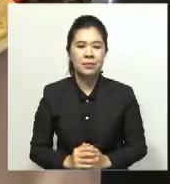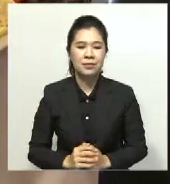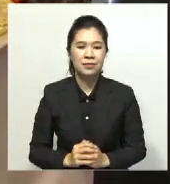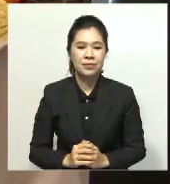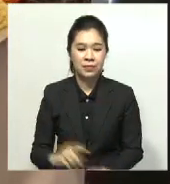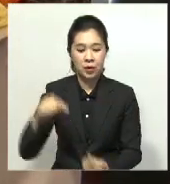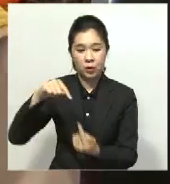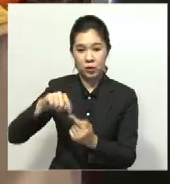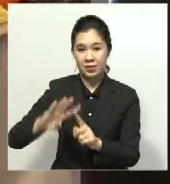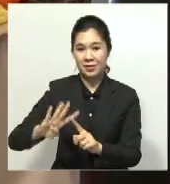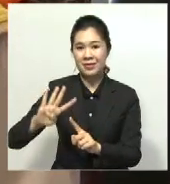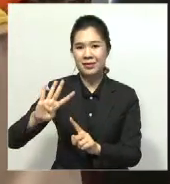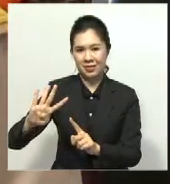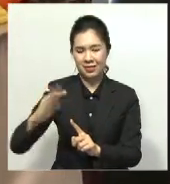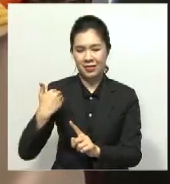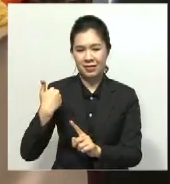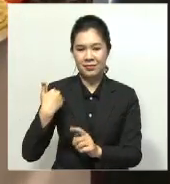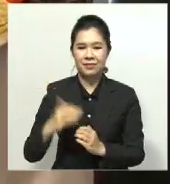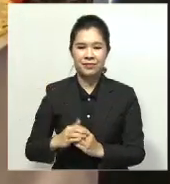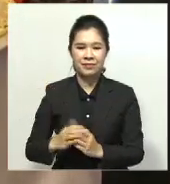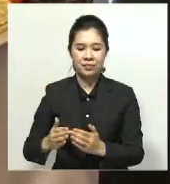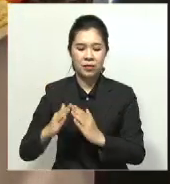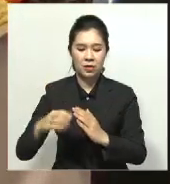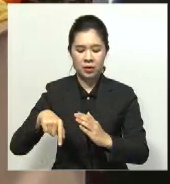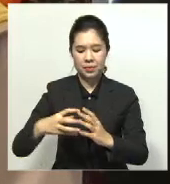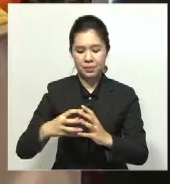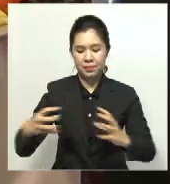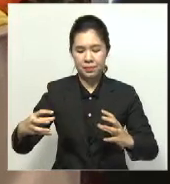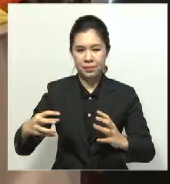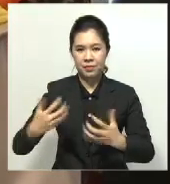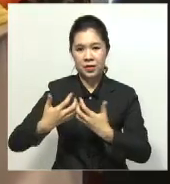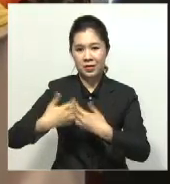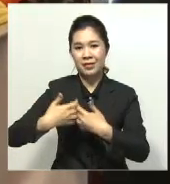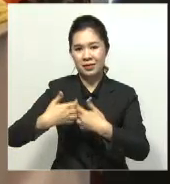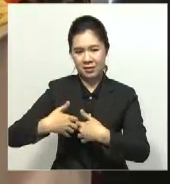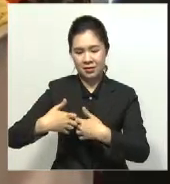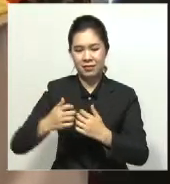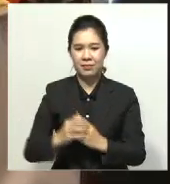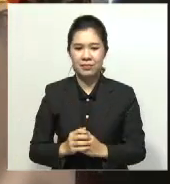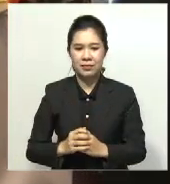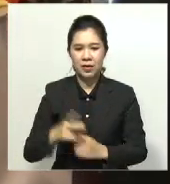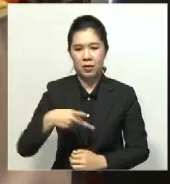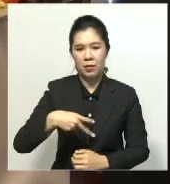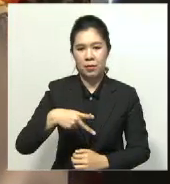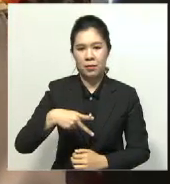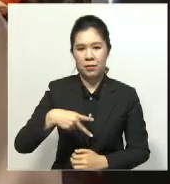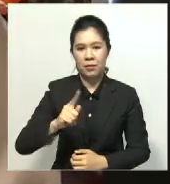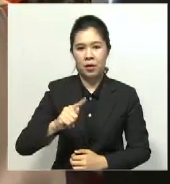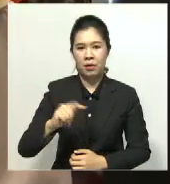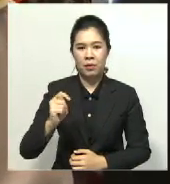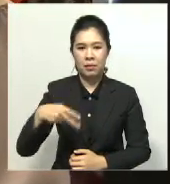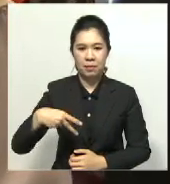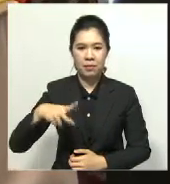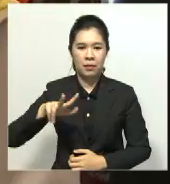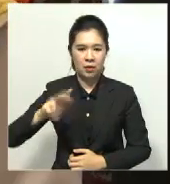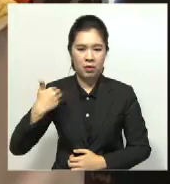จะเป็นจุดที่4ที่เราได้ตั้งเครื่องสูบน้ำไว้นะโดยการสนับสนุนของปภ.นะครับทั้งปภ.เขตและ